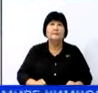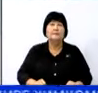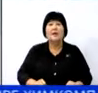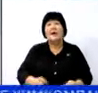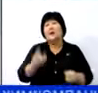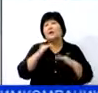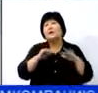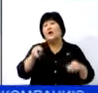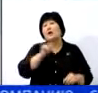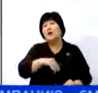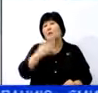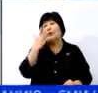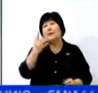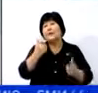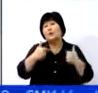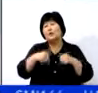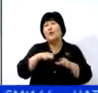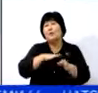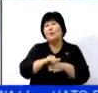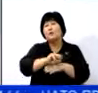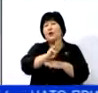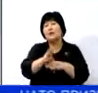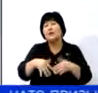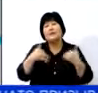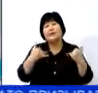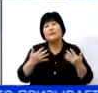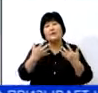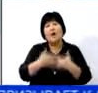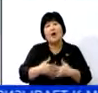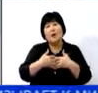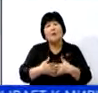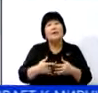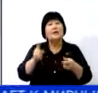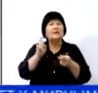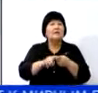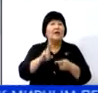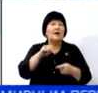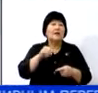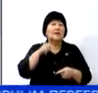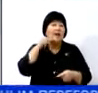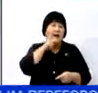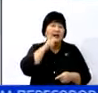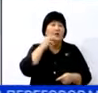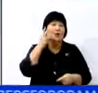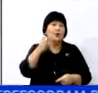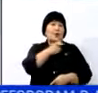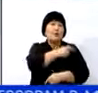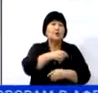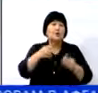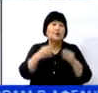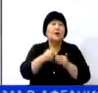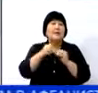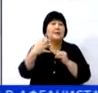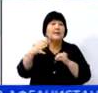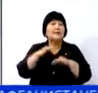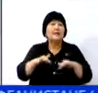В детском саду работают 5 кружков, полностью оснащен современным оборудованием. В связи с карантинными ограничениями в 3 дежурных группах по